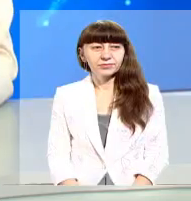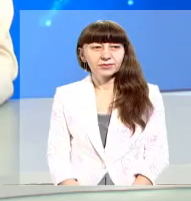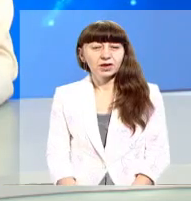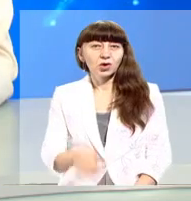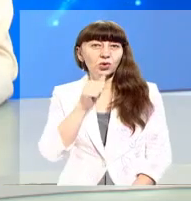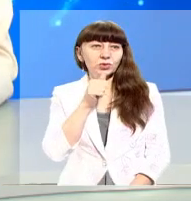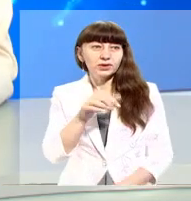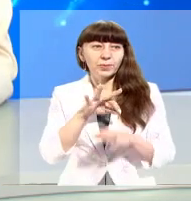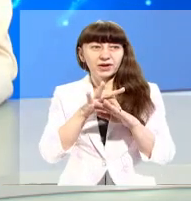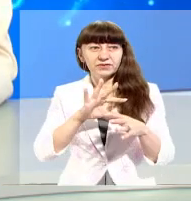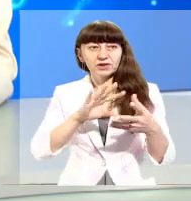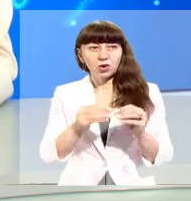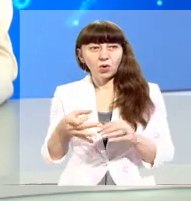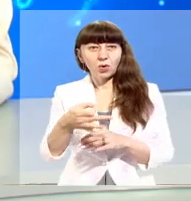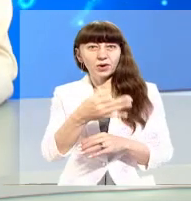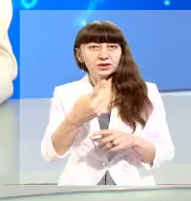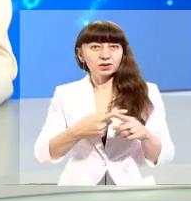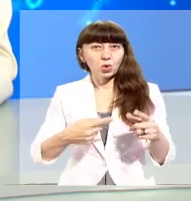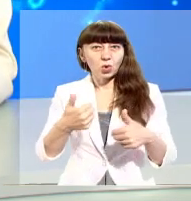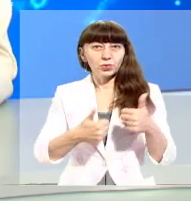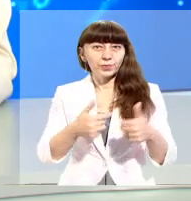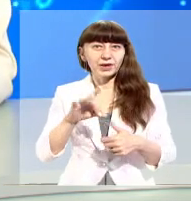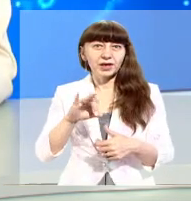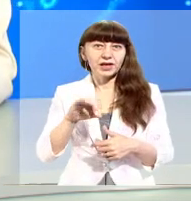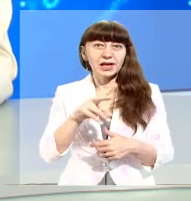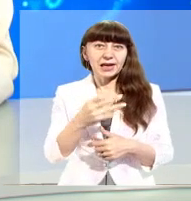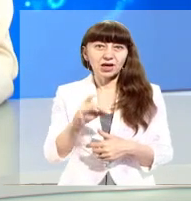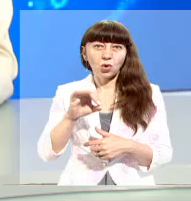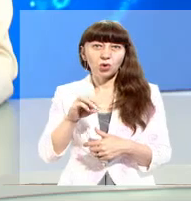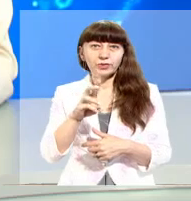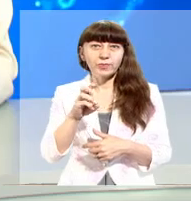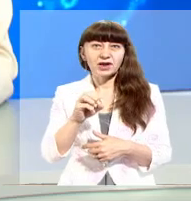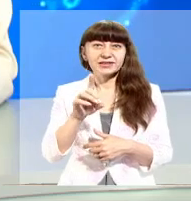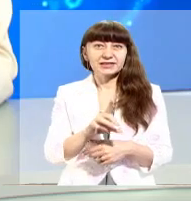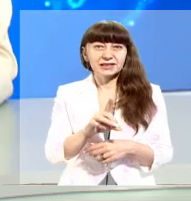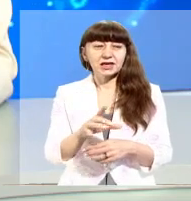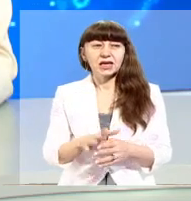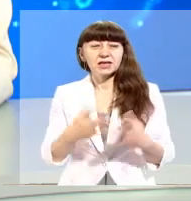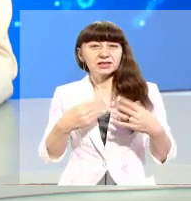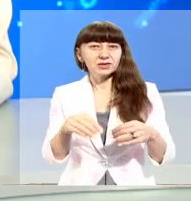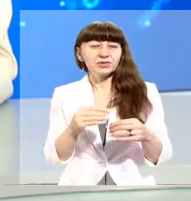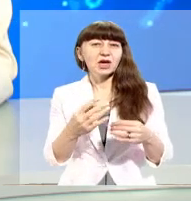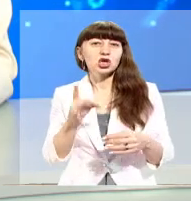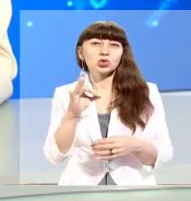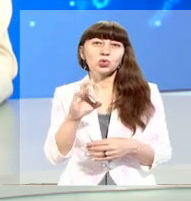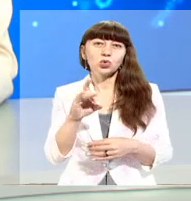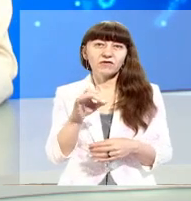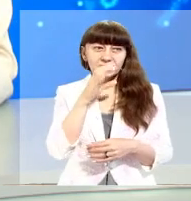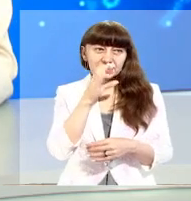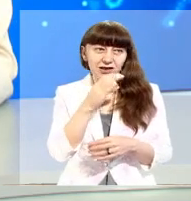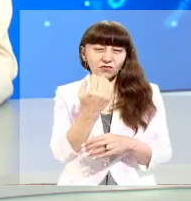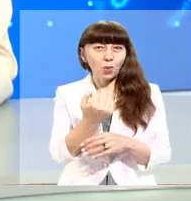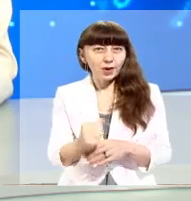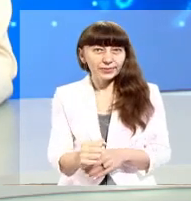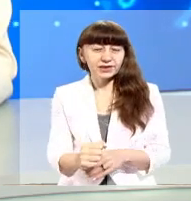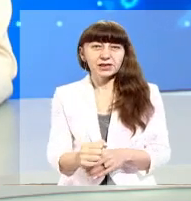В Костанае подвели итоги областного этапа конкурса «Мири Леодбаса». Победителями стала семья Шукуровых из Лисаковска. Они